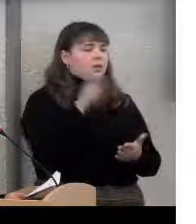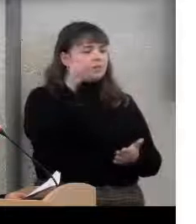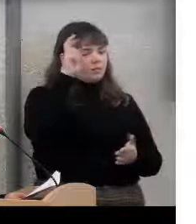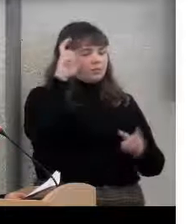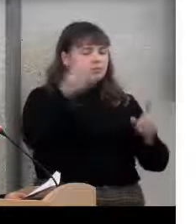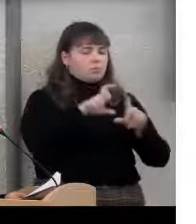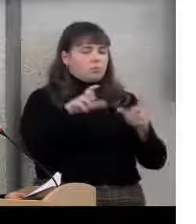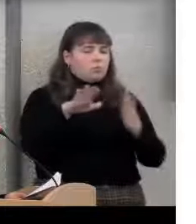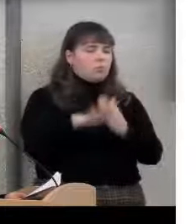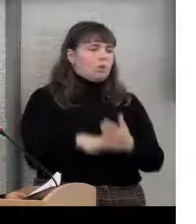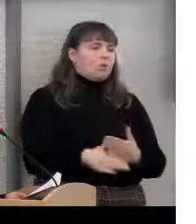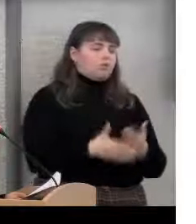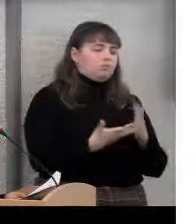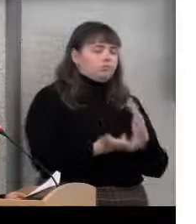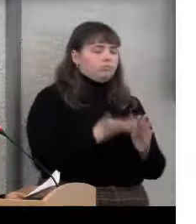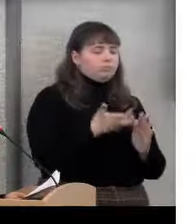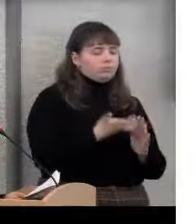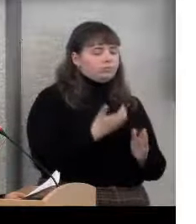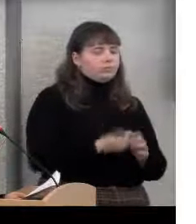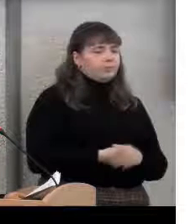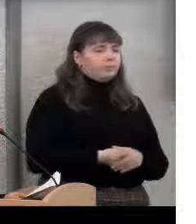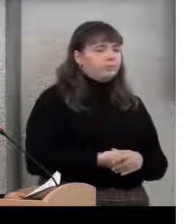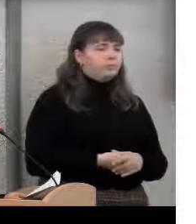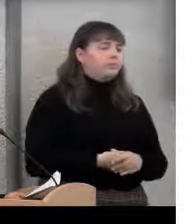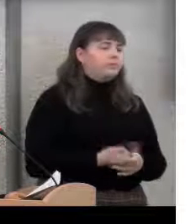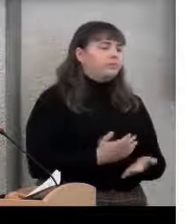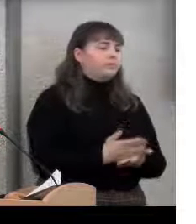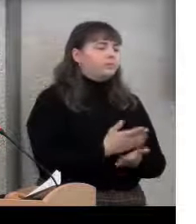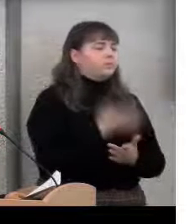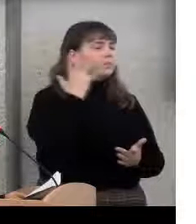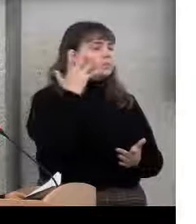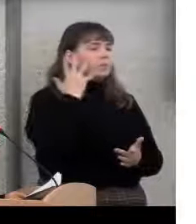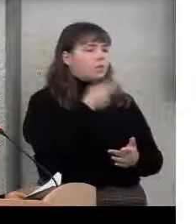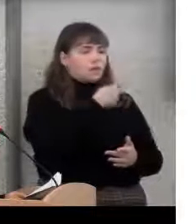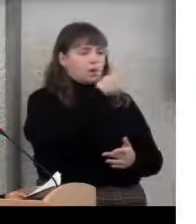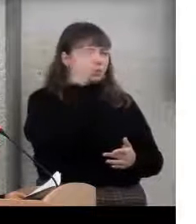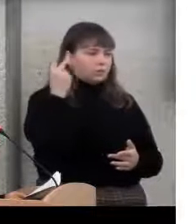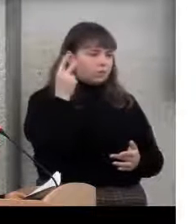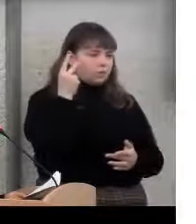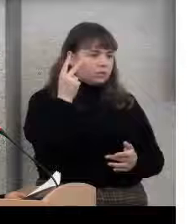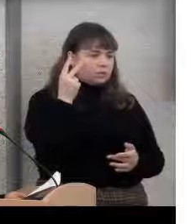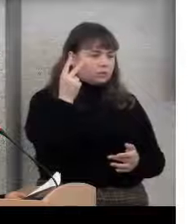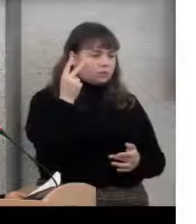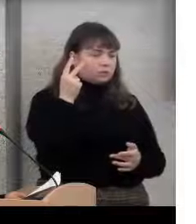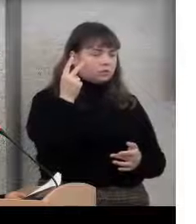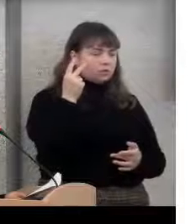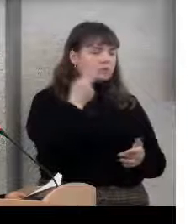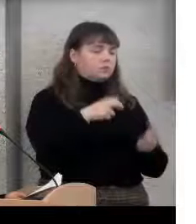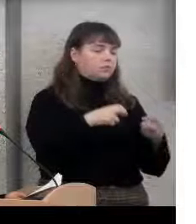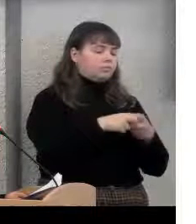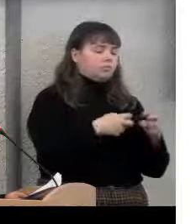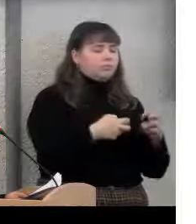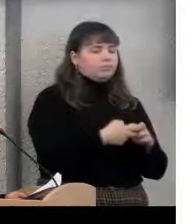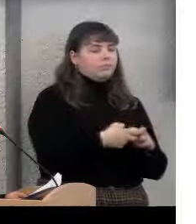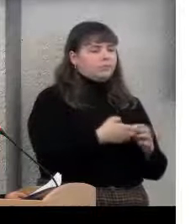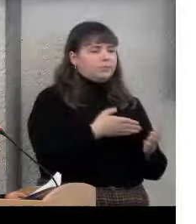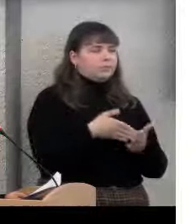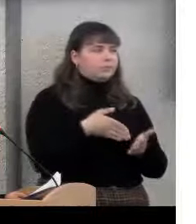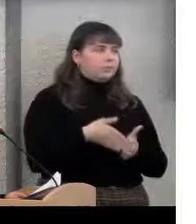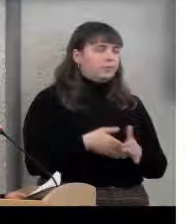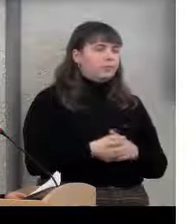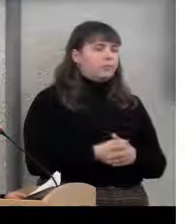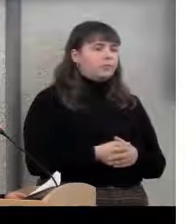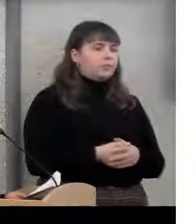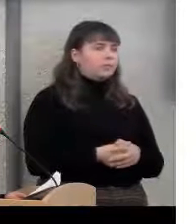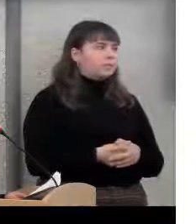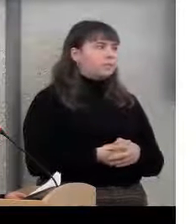pagalbos. Būtent tai mūsų manimu yra Lietuvos ir mūsų projekto problema,